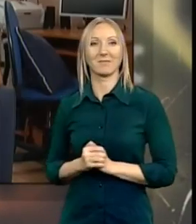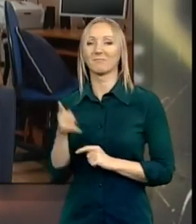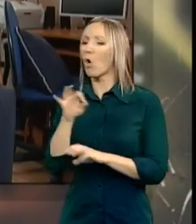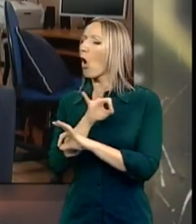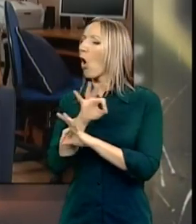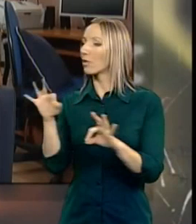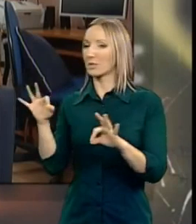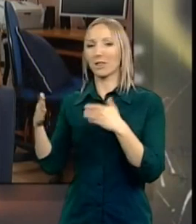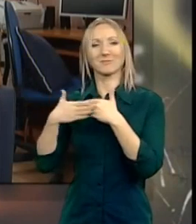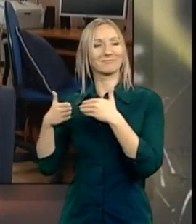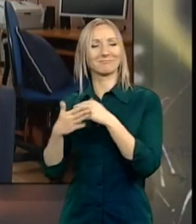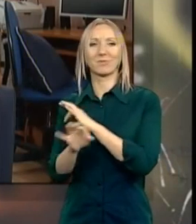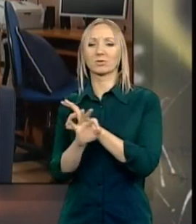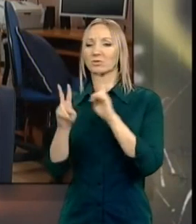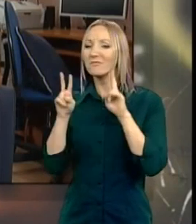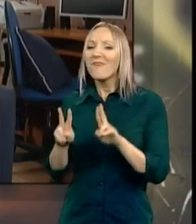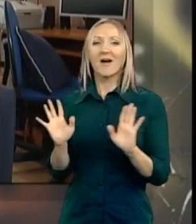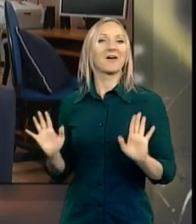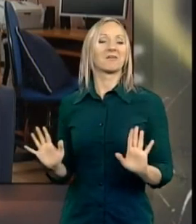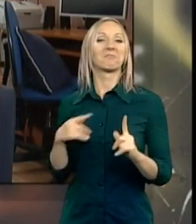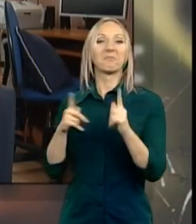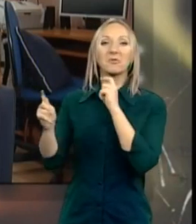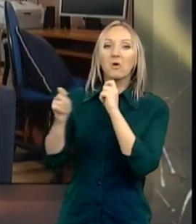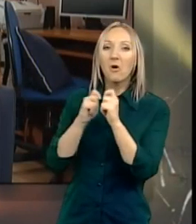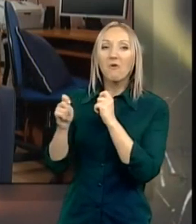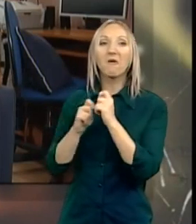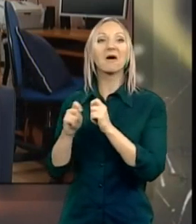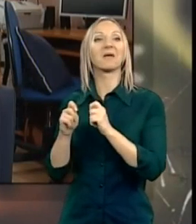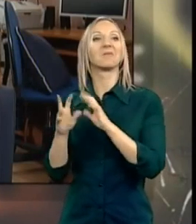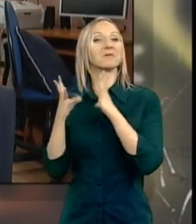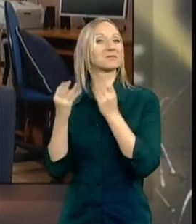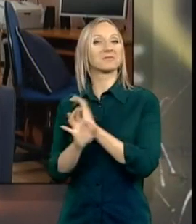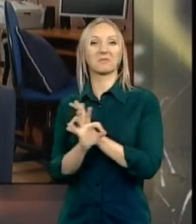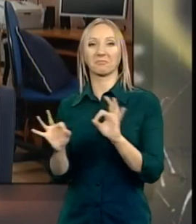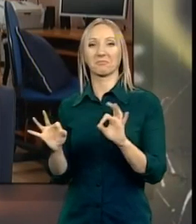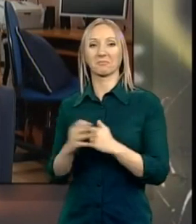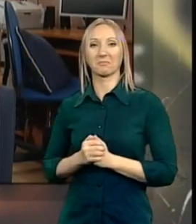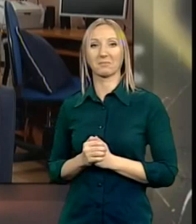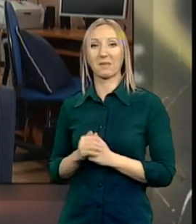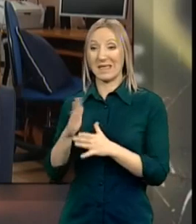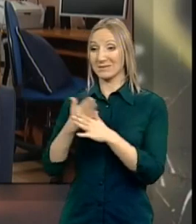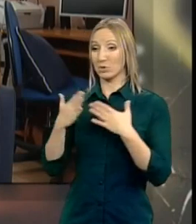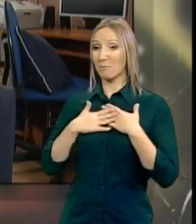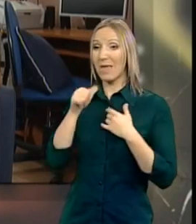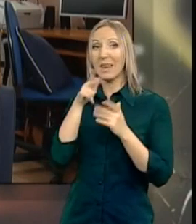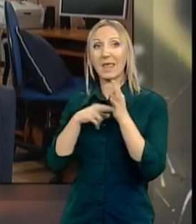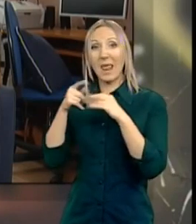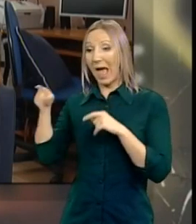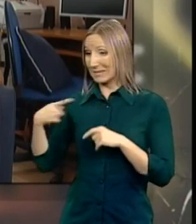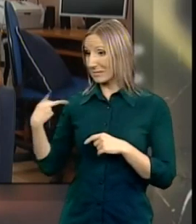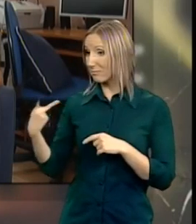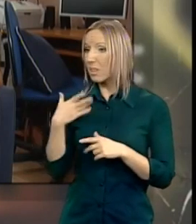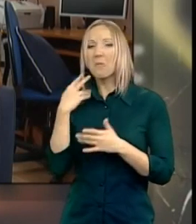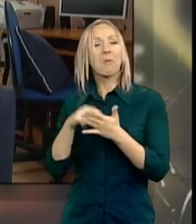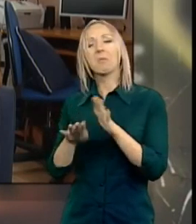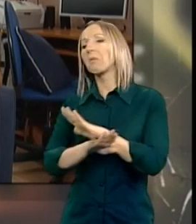obično funkcionišemo, stvarno, dogovaramo se, kažem, danas između mene i Nace nema nikakvih problema.